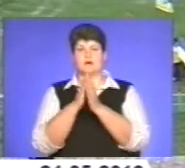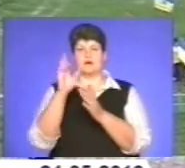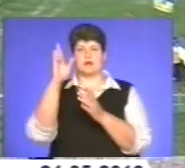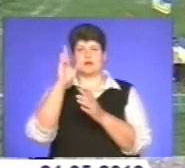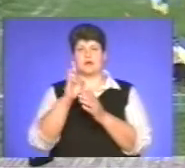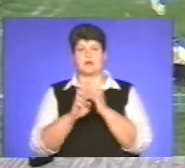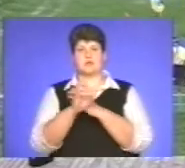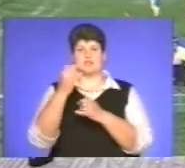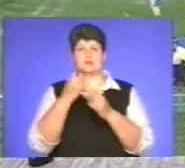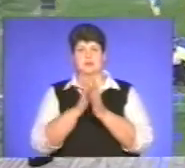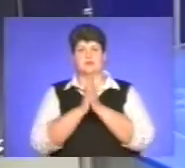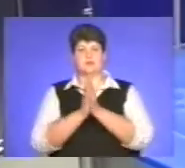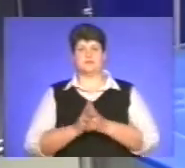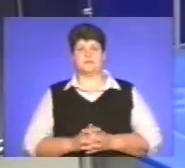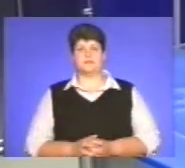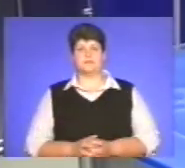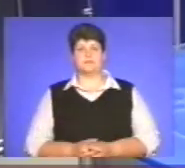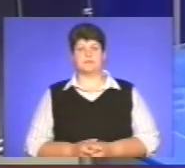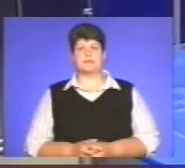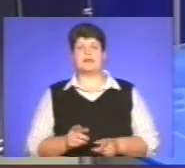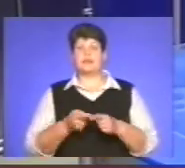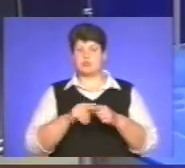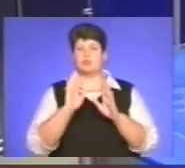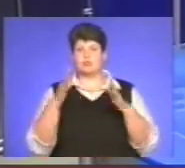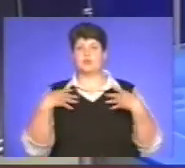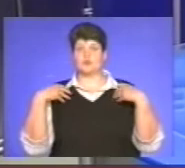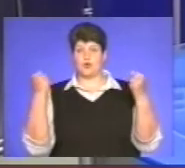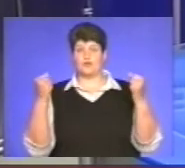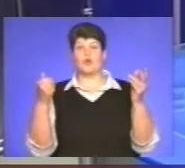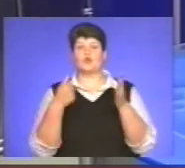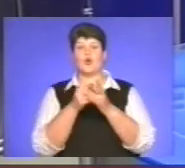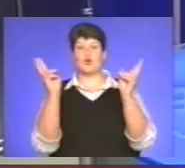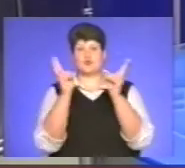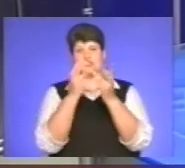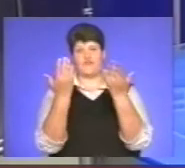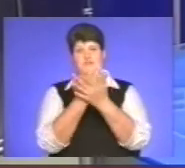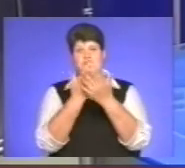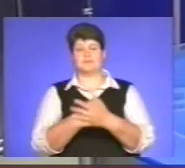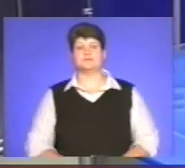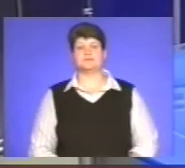молитви. На цьому будьте здорові, до зустрічі в ефірі.